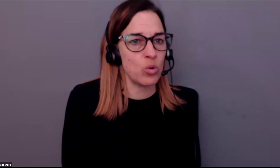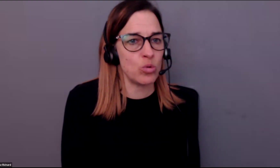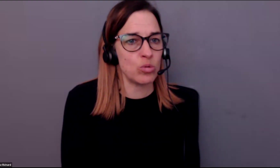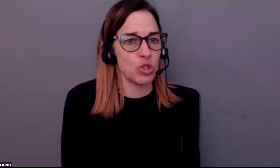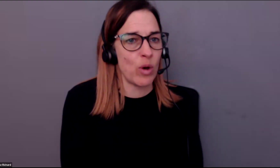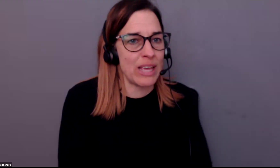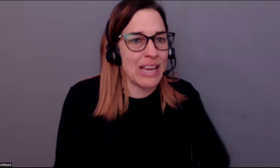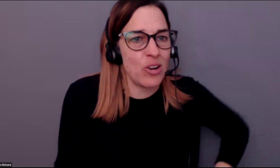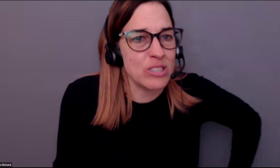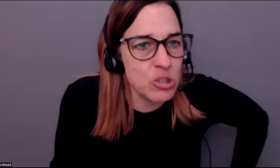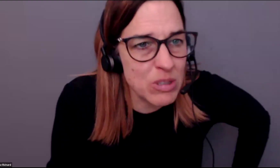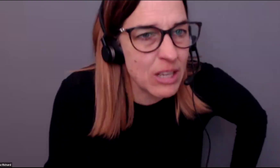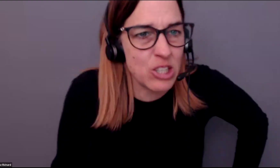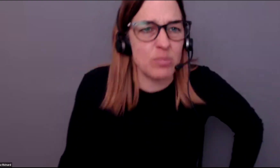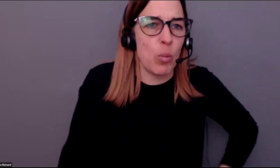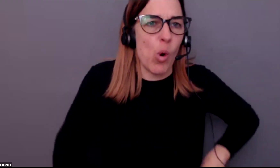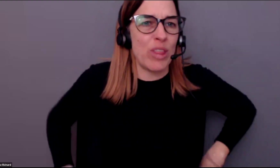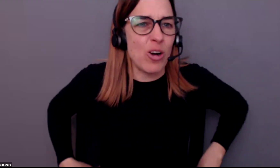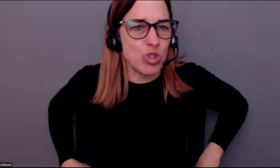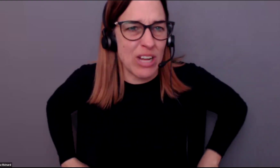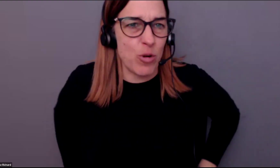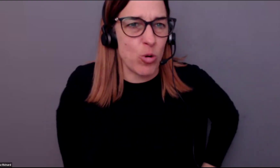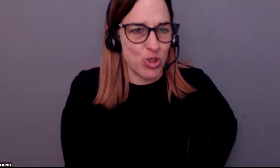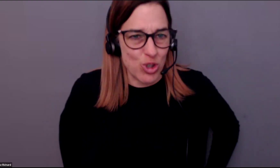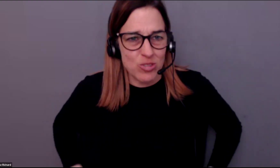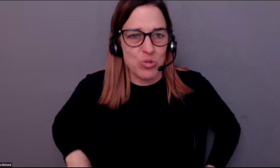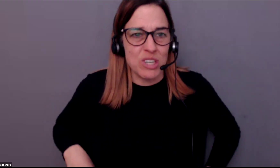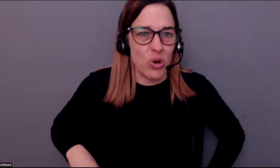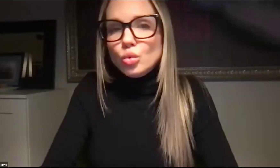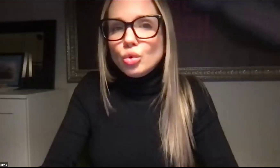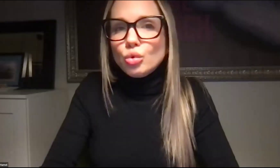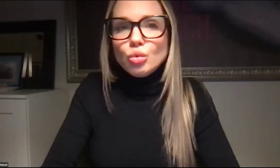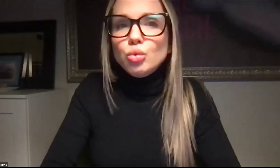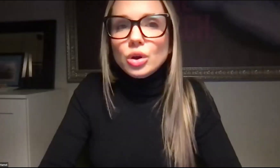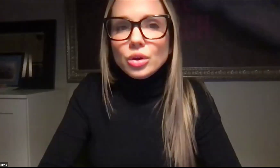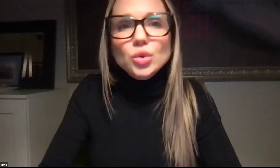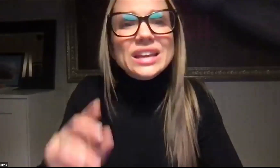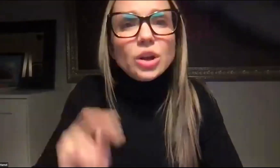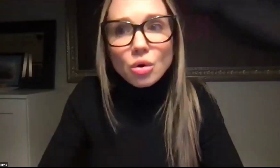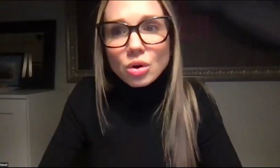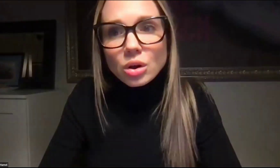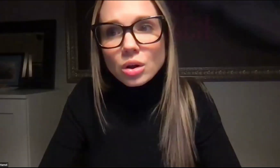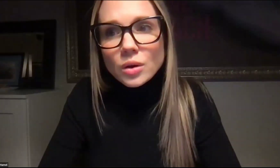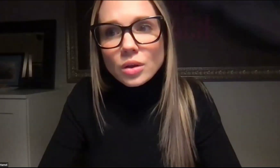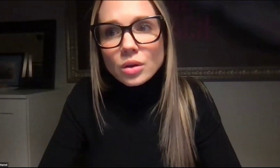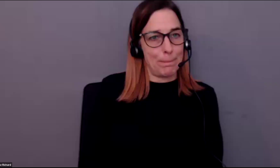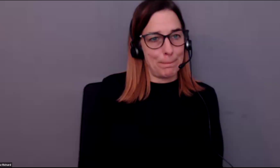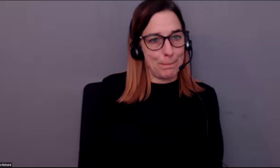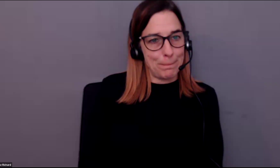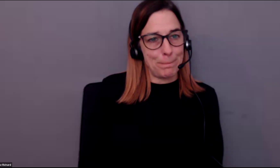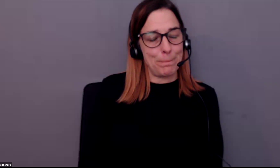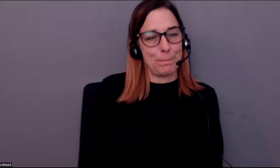petit peu, Uniqlo. Moi, je croyais, là, tu sais, je me disais, est-ce que pour mon âge, ça fonctionne, Mais- Uniqlo? Uniqlo?